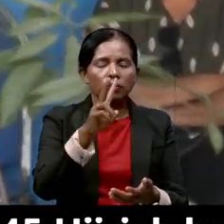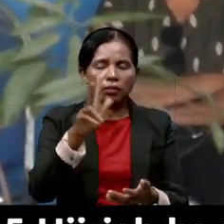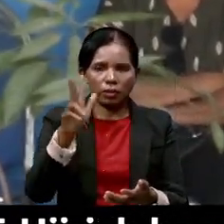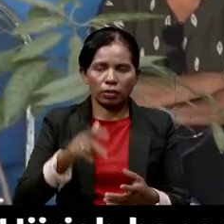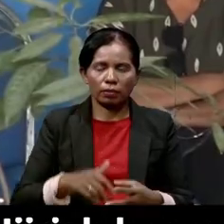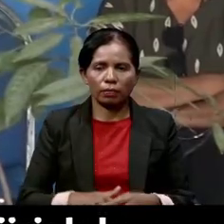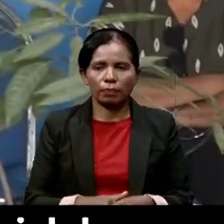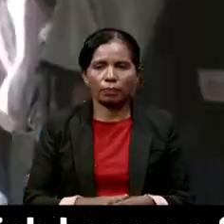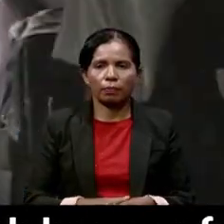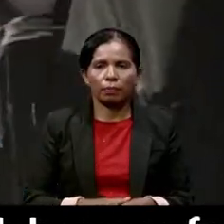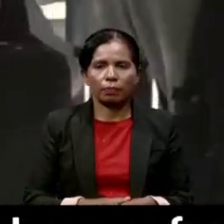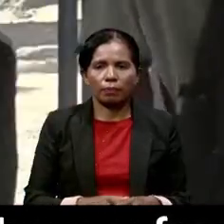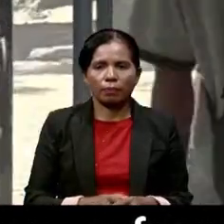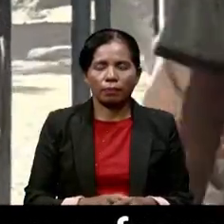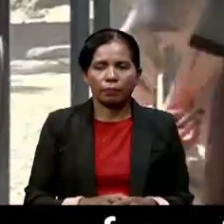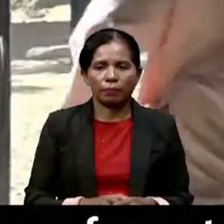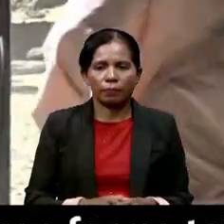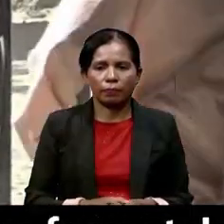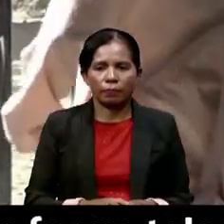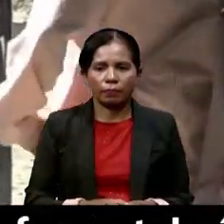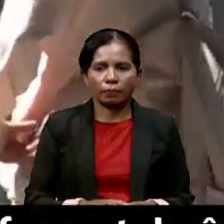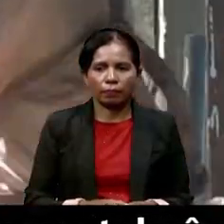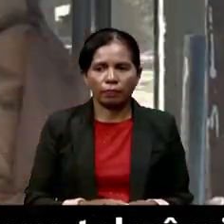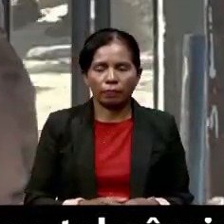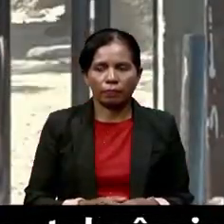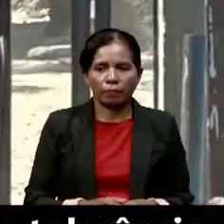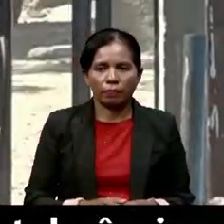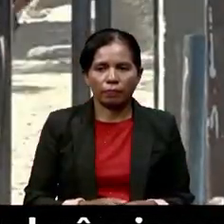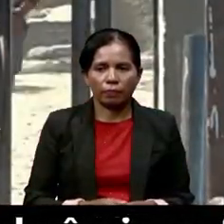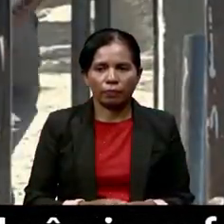ciclo, ensino básico, Emerenciana Martins Lamberto da Silva, GMN.